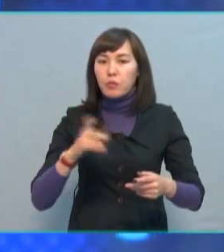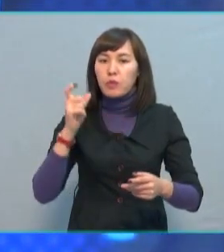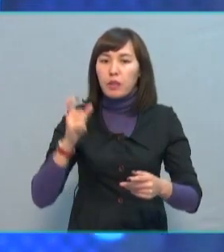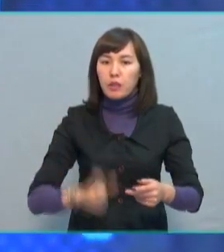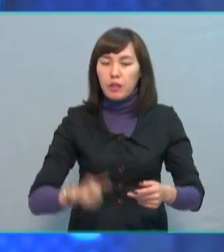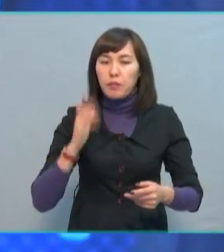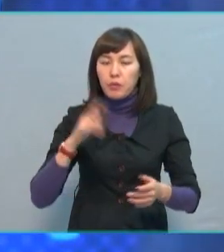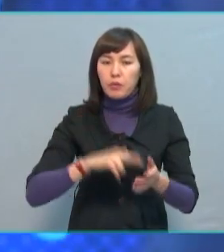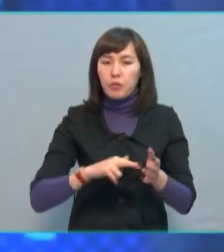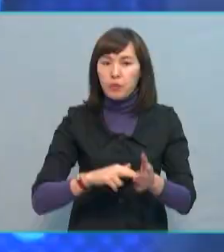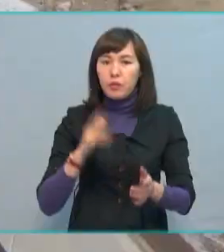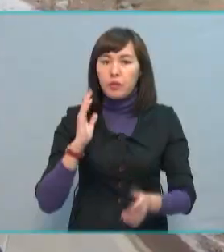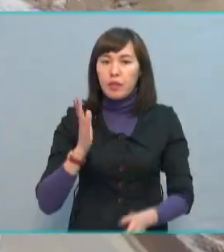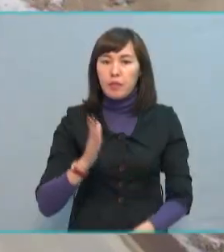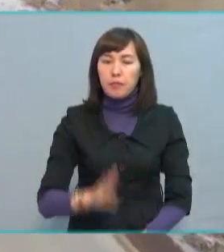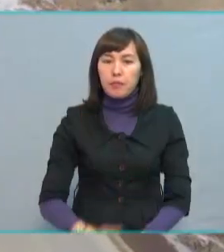жолаушыны құрайды деп жоспарлануда.